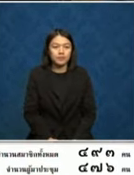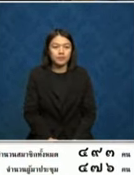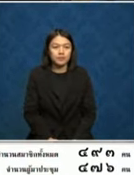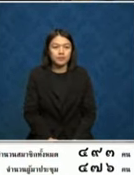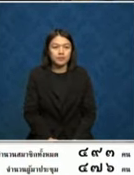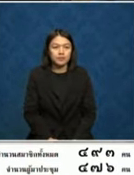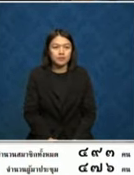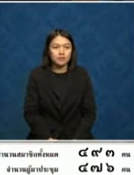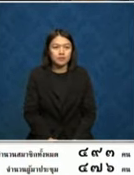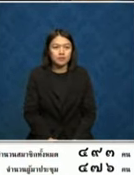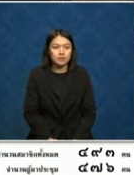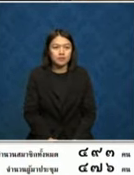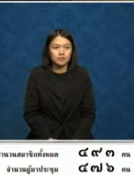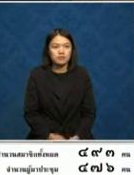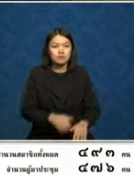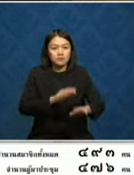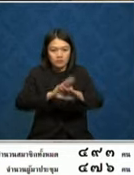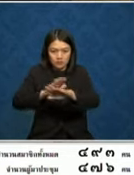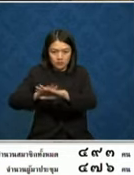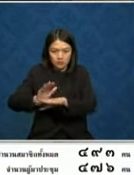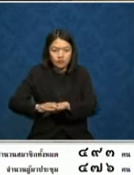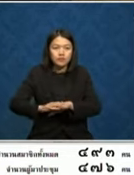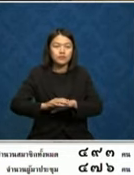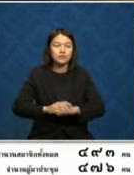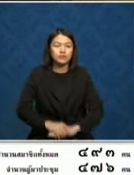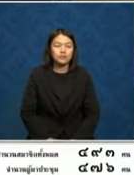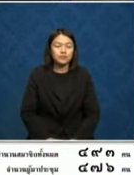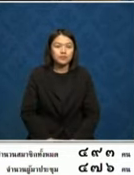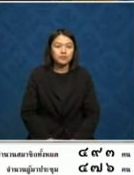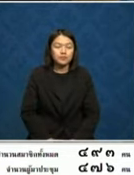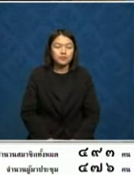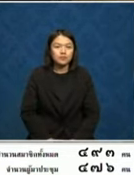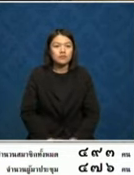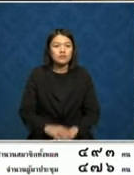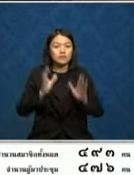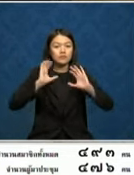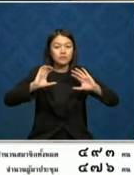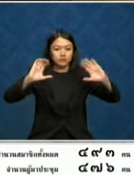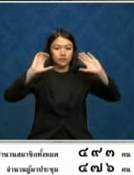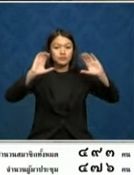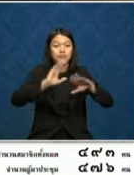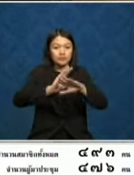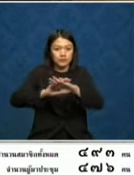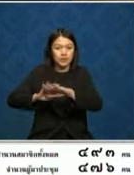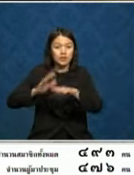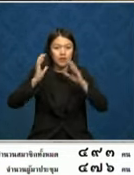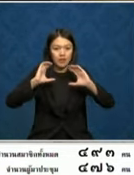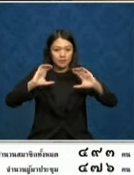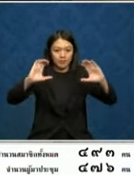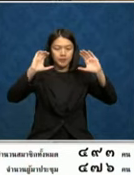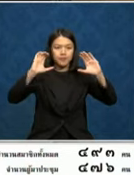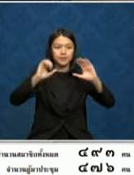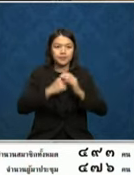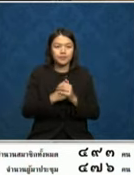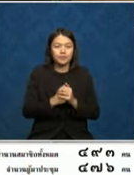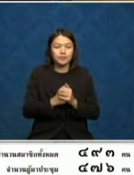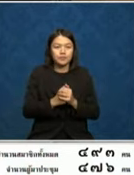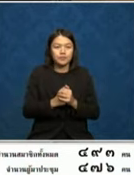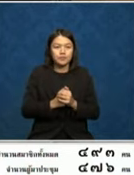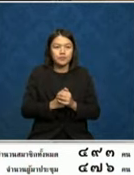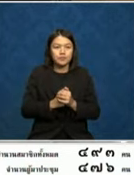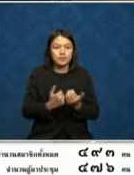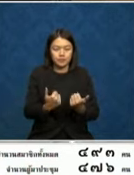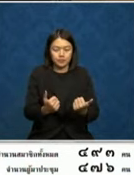สิ่งที่อยากจะกราบเรียนเตือนยืนยันนะครับว่าเตือนรัฐบาลไม่ใช่อัดรัฐบาลนะครับเตือนอยู่ด้วยกันว่า